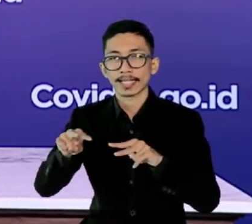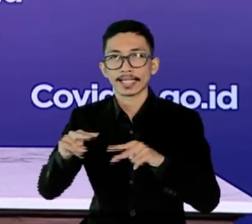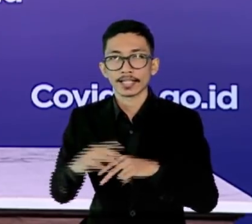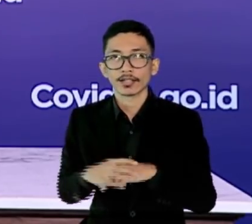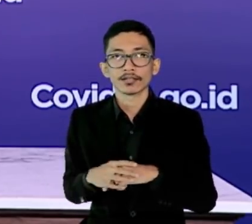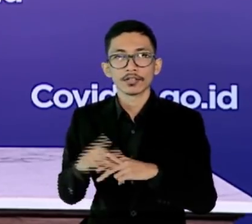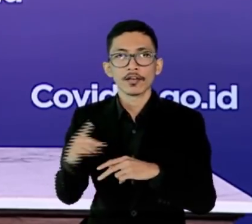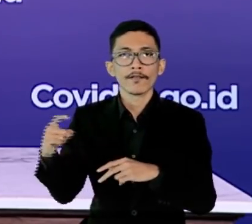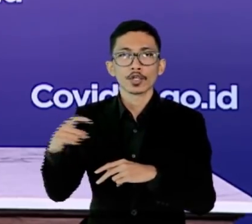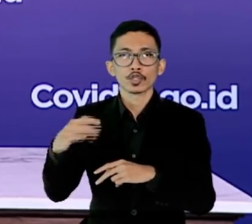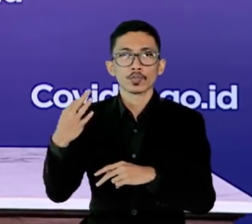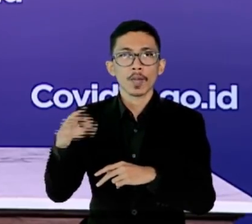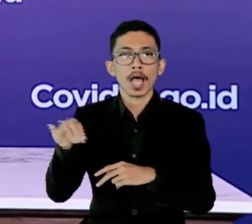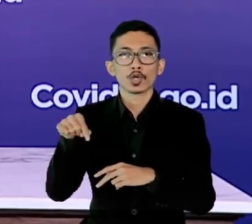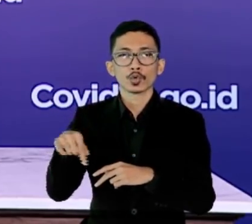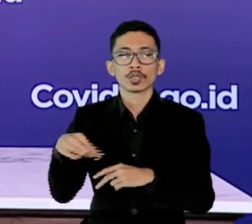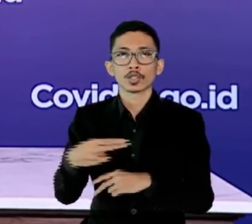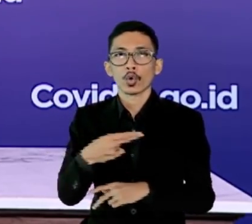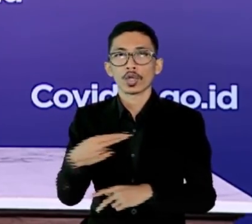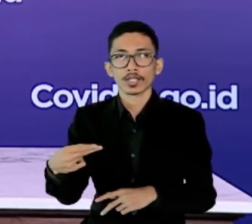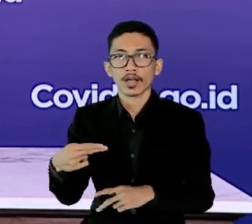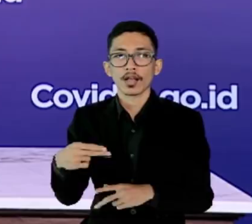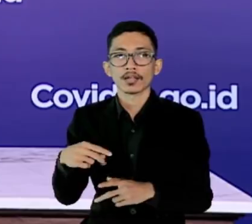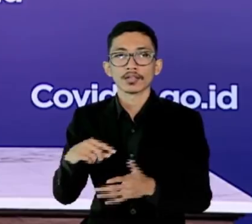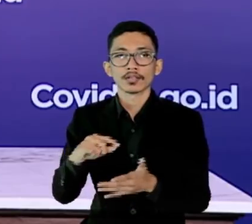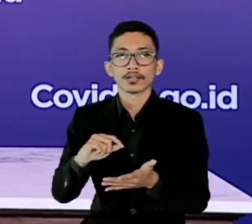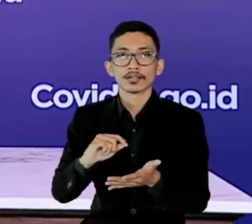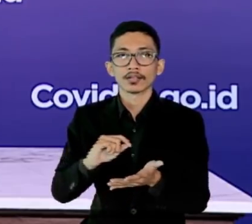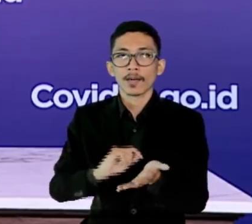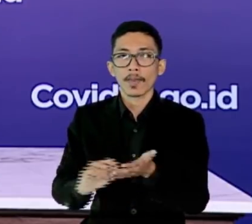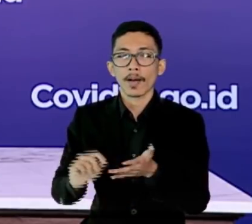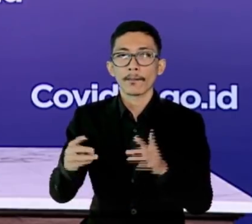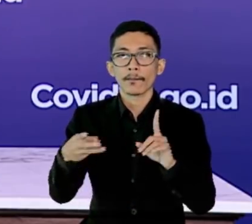varian yang berasal dari Indonesia, yaitu